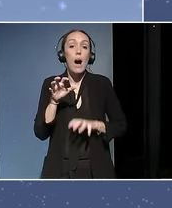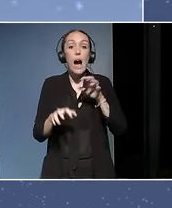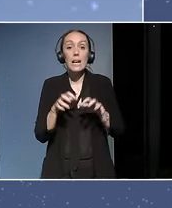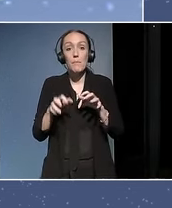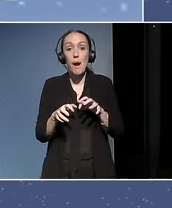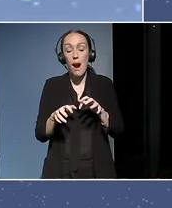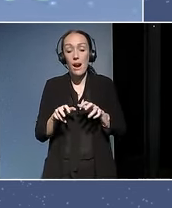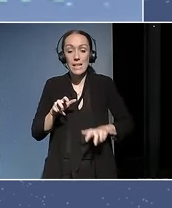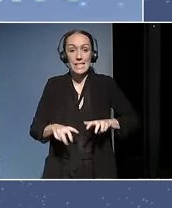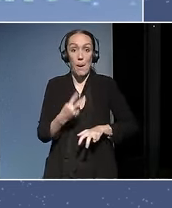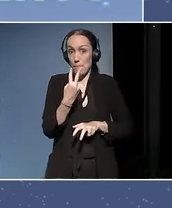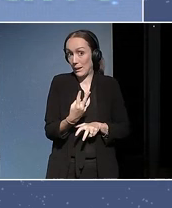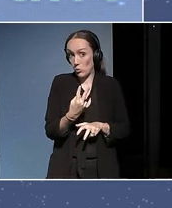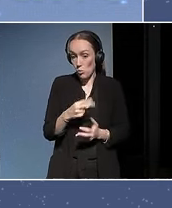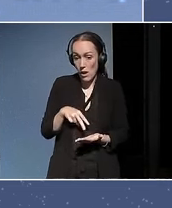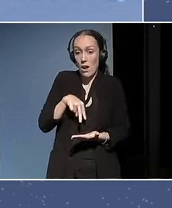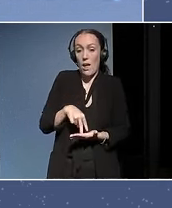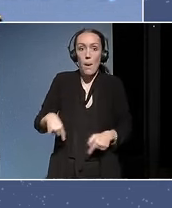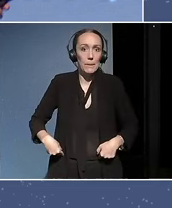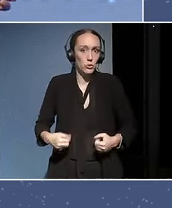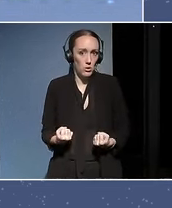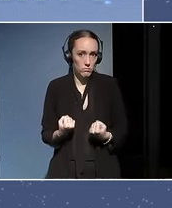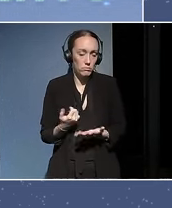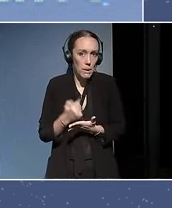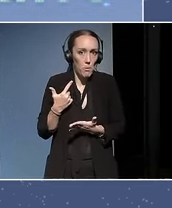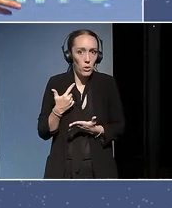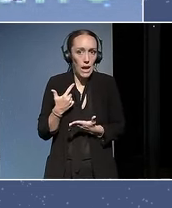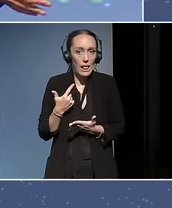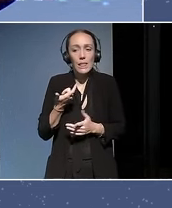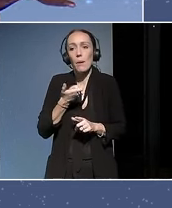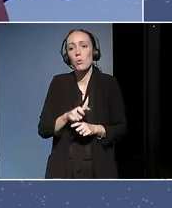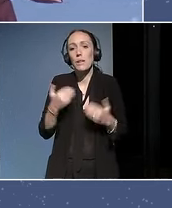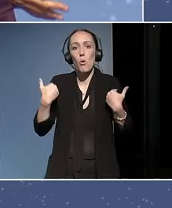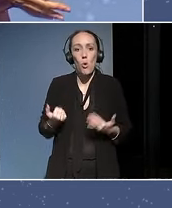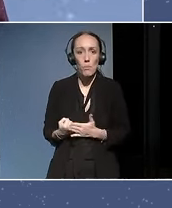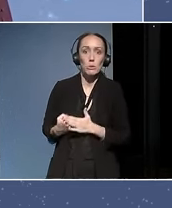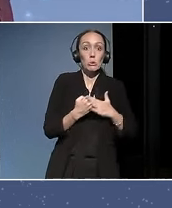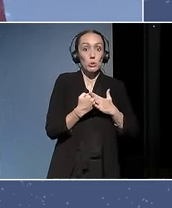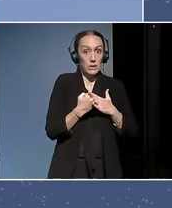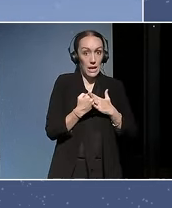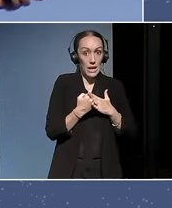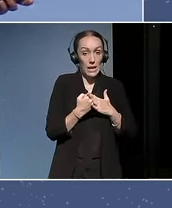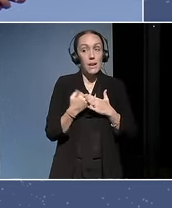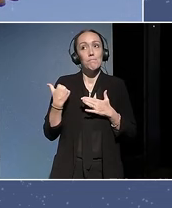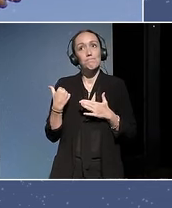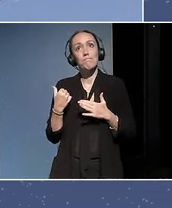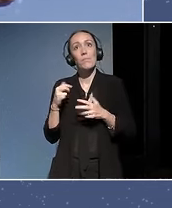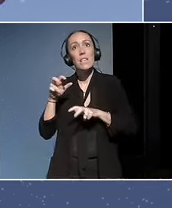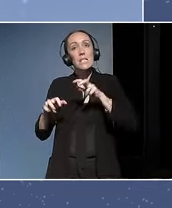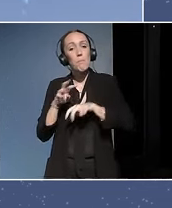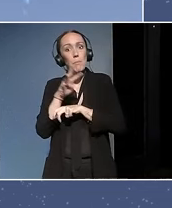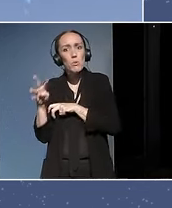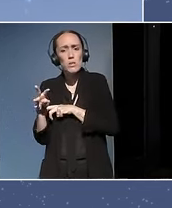peso del corpo come nel nostro quindi vuol dire che questo bacino era usato meno